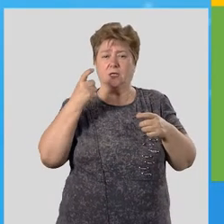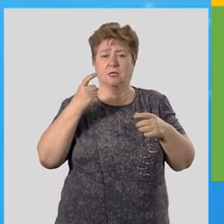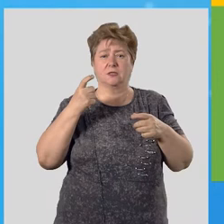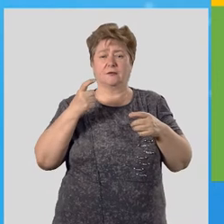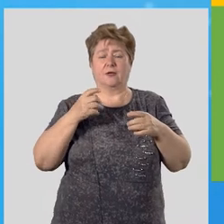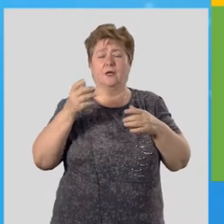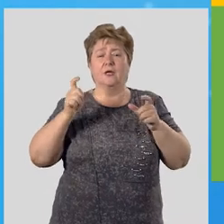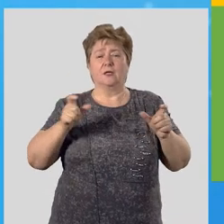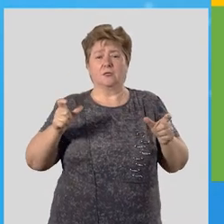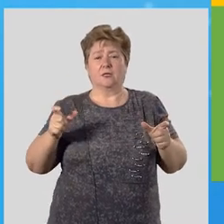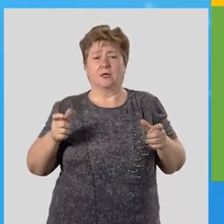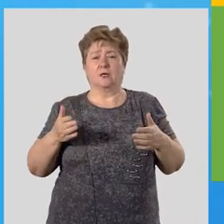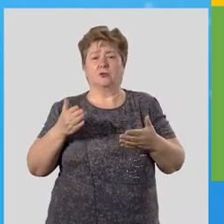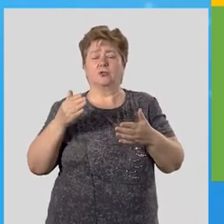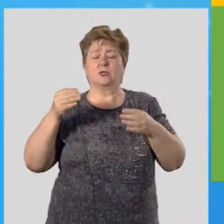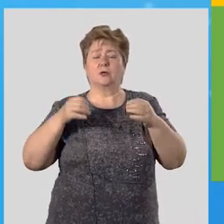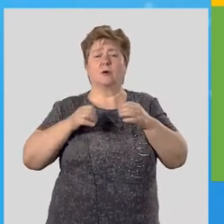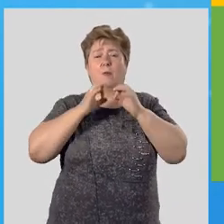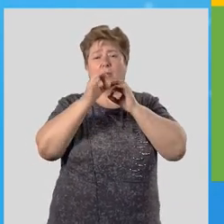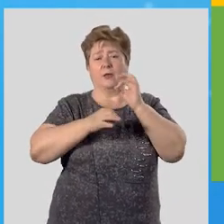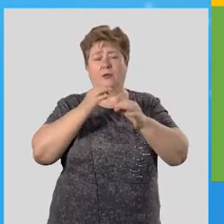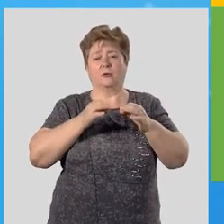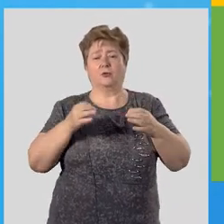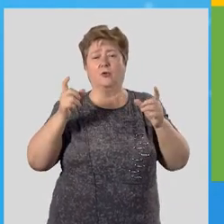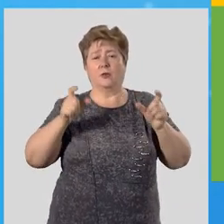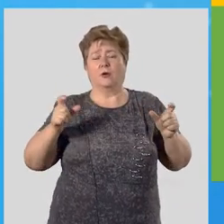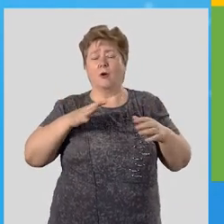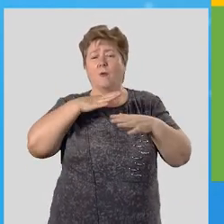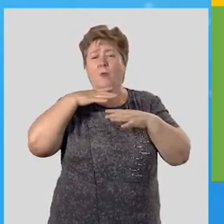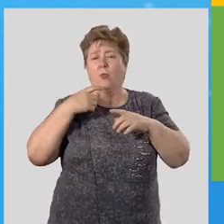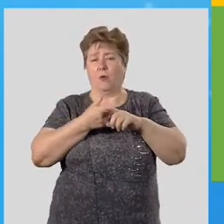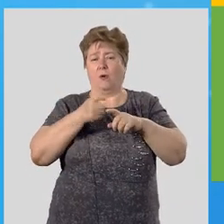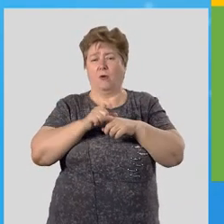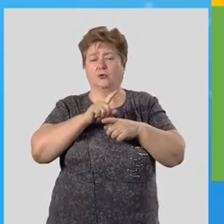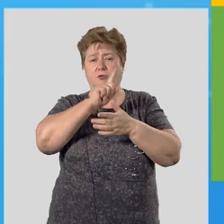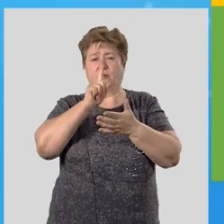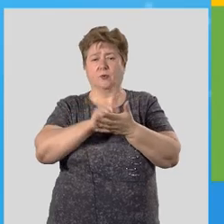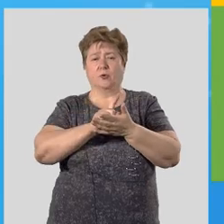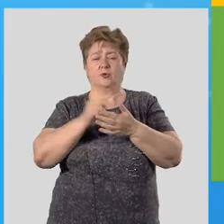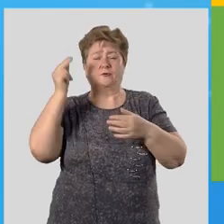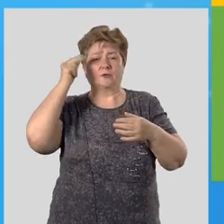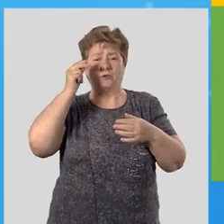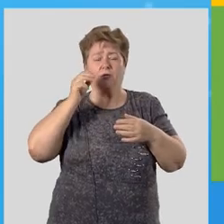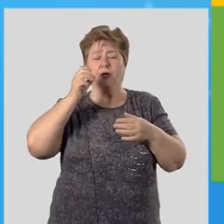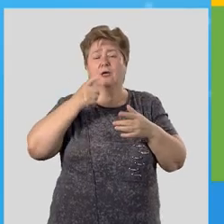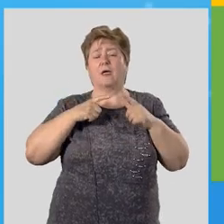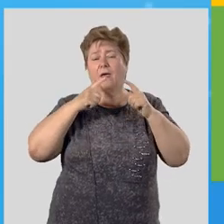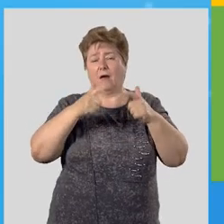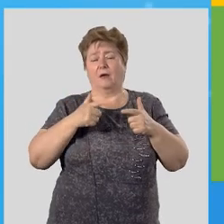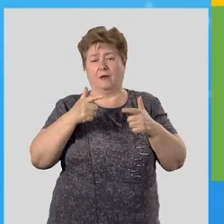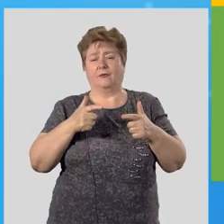хозяйство населяющих нашу планету народов? Очень многие вопросы изучает